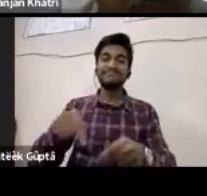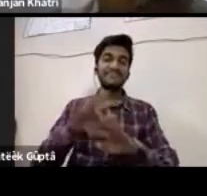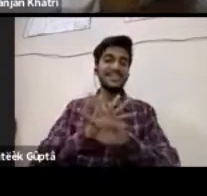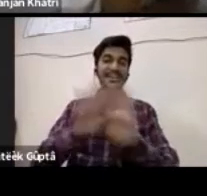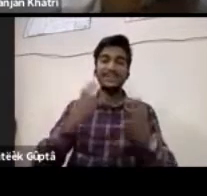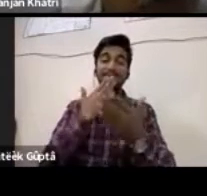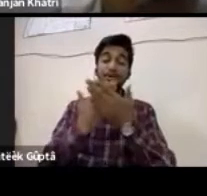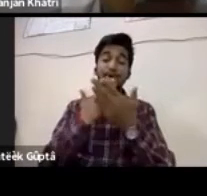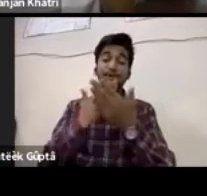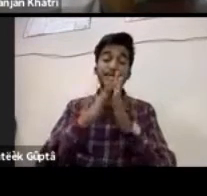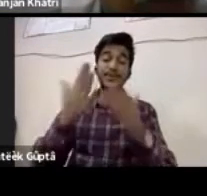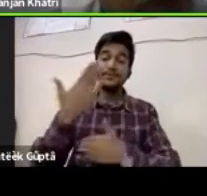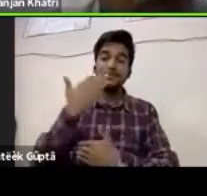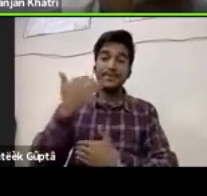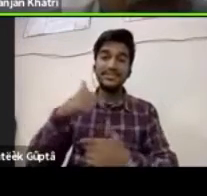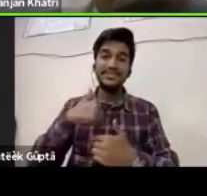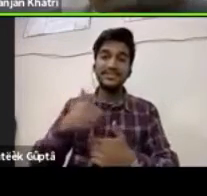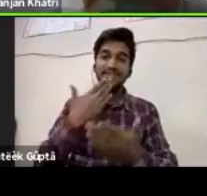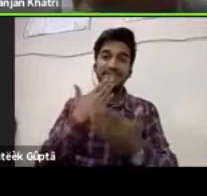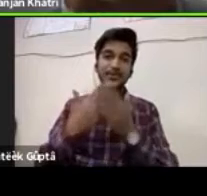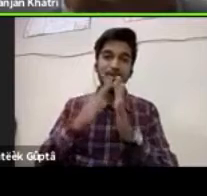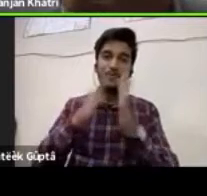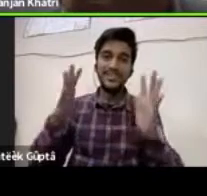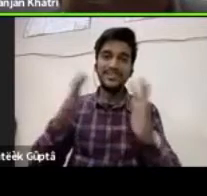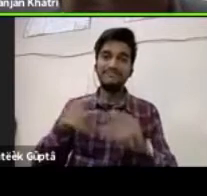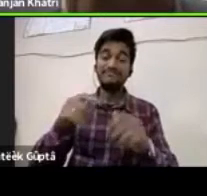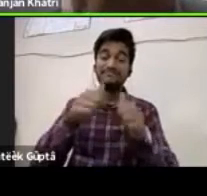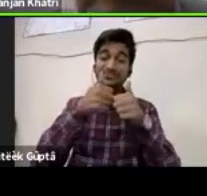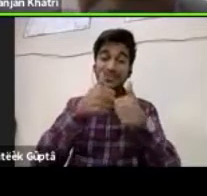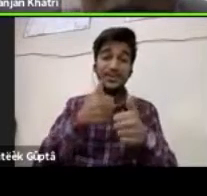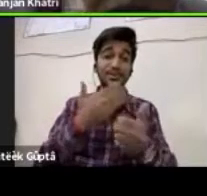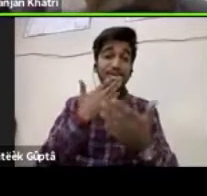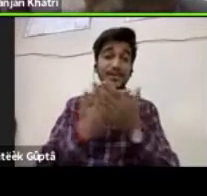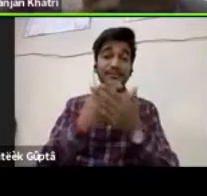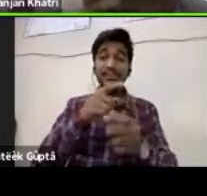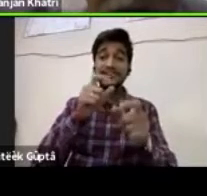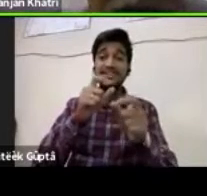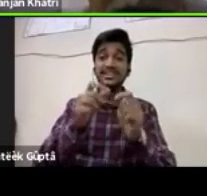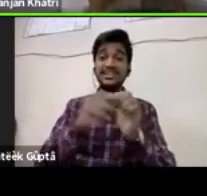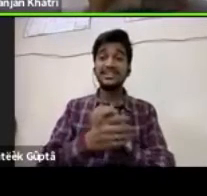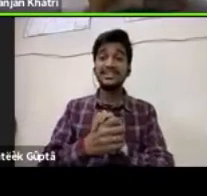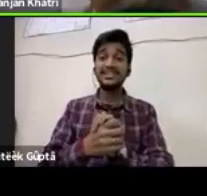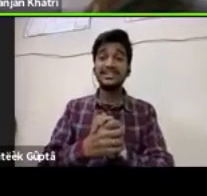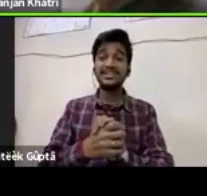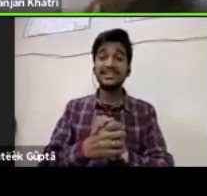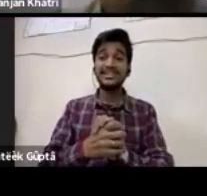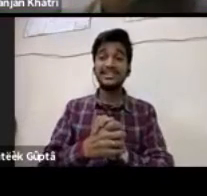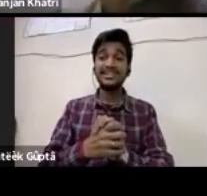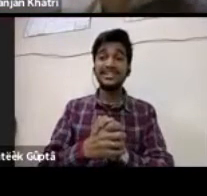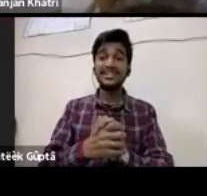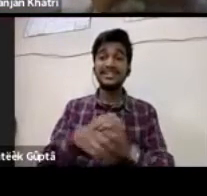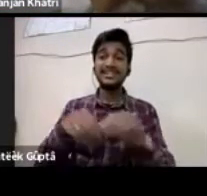सच ए पेशेंट लिसनिंग। थैंक यू आकाशदीप, आपने दोबारा रिपीट की जो बाकी लोगों ने रिपीट की कि इकोसिस्टम को ठीक करना